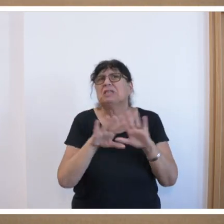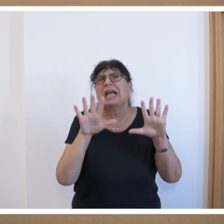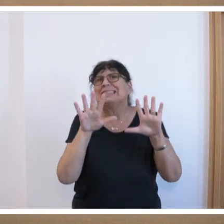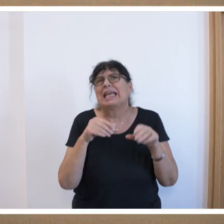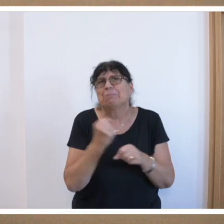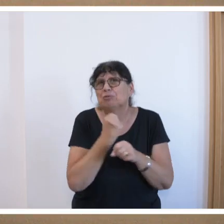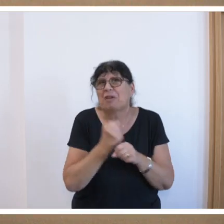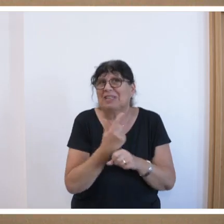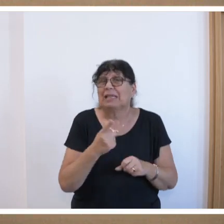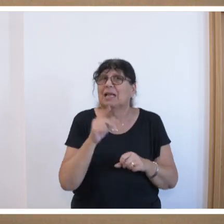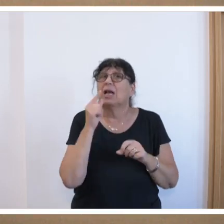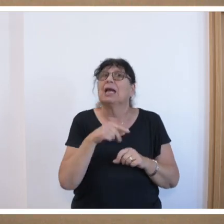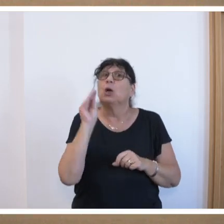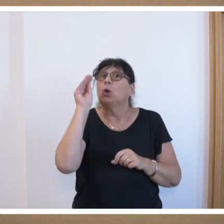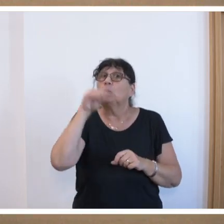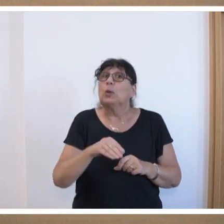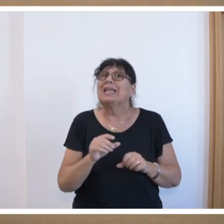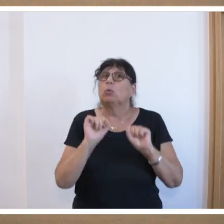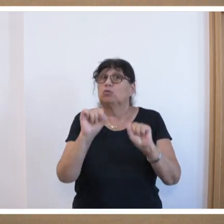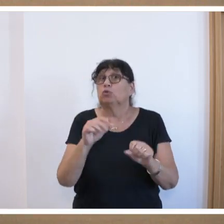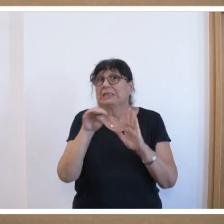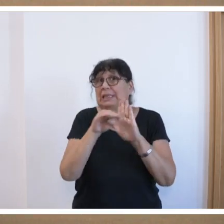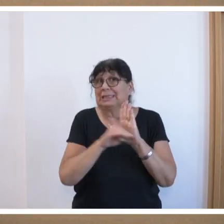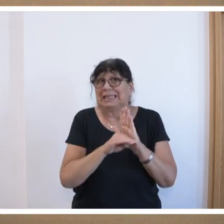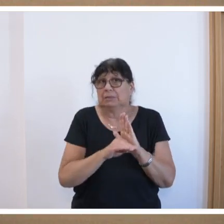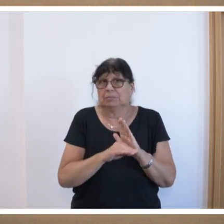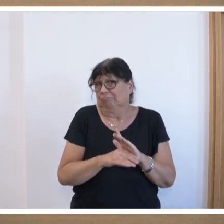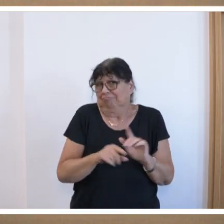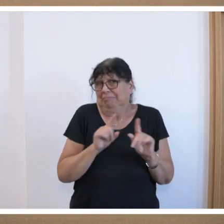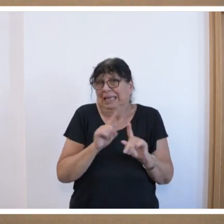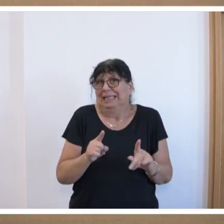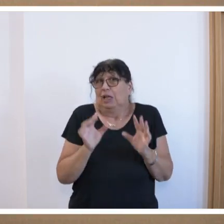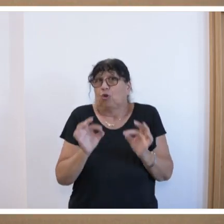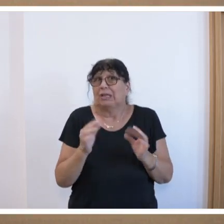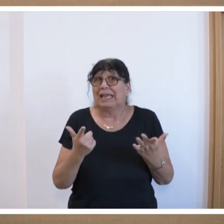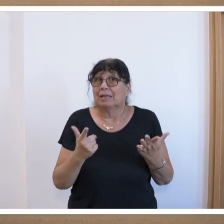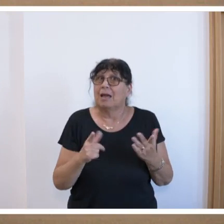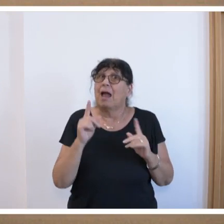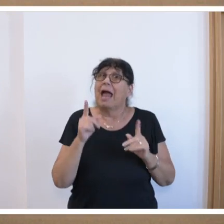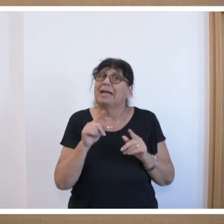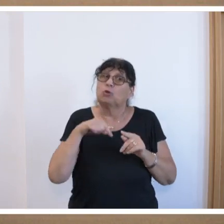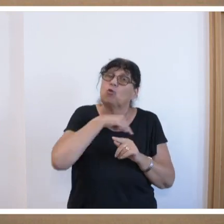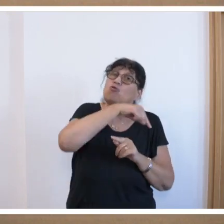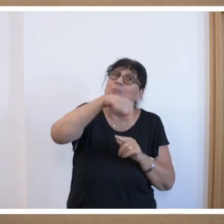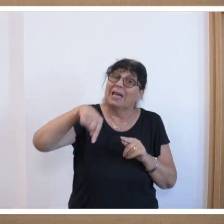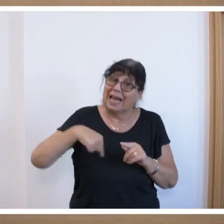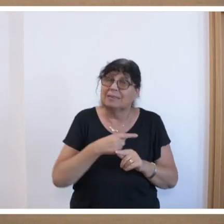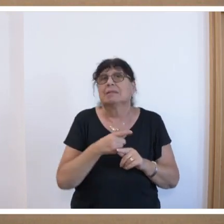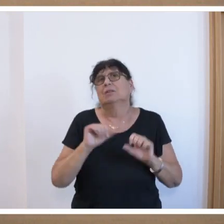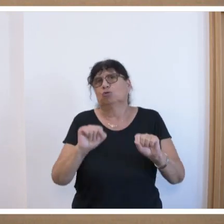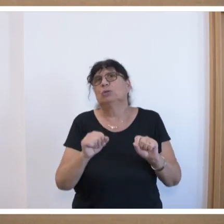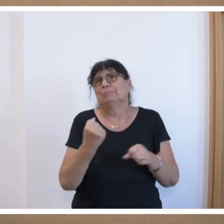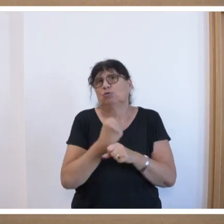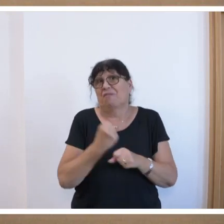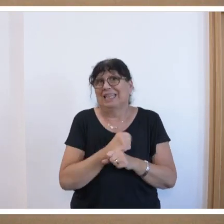Beschäftigten, dass das Kündigungsschutzgesetz keine Anwendung findet. Man umgeht also bewusst den Schutz der Beschäftigten. Das